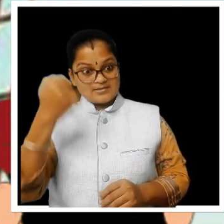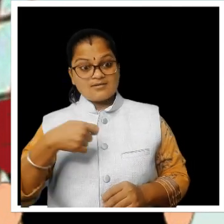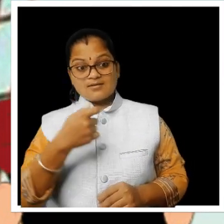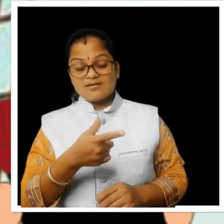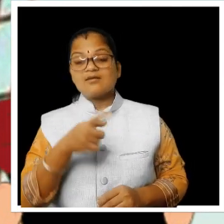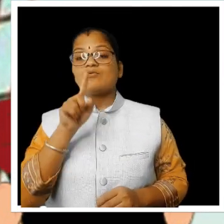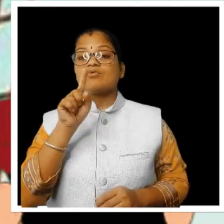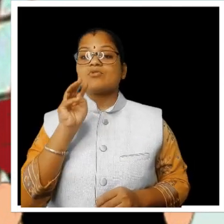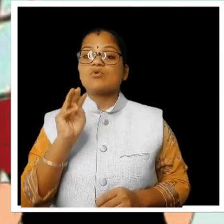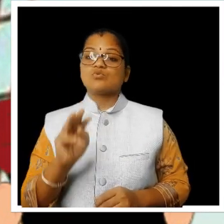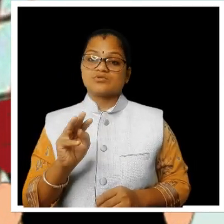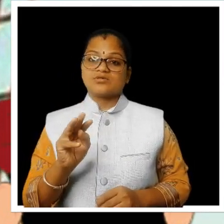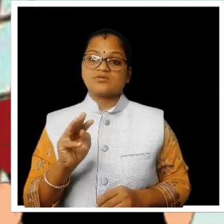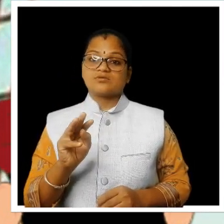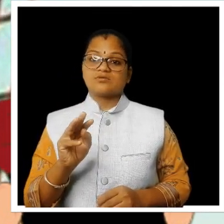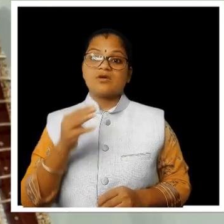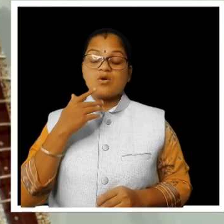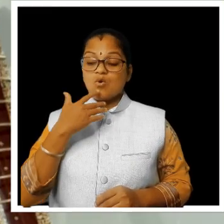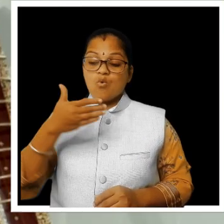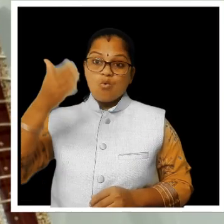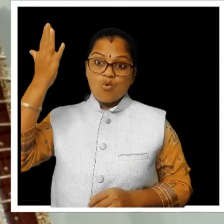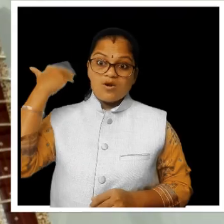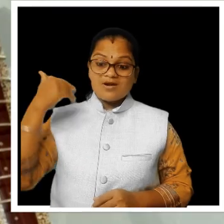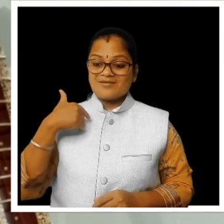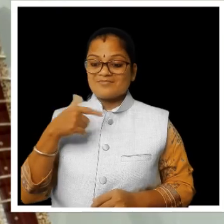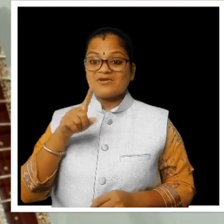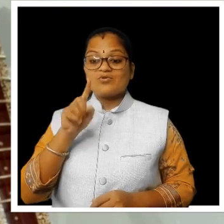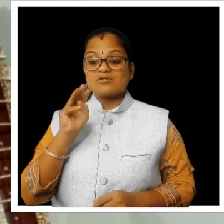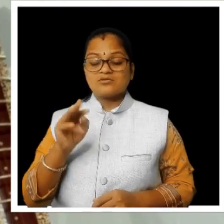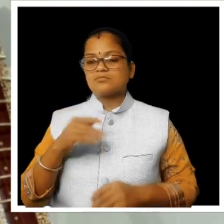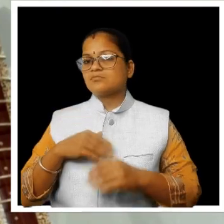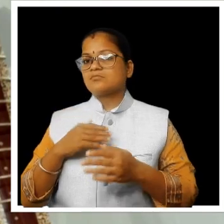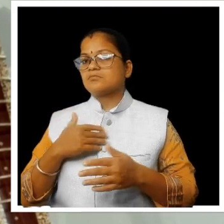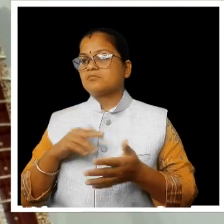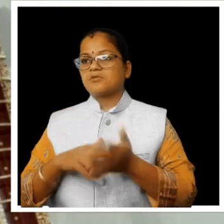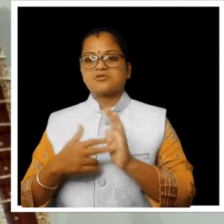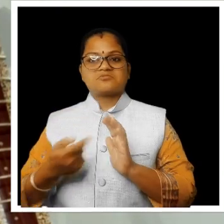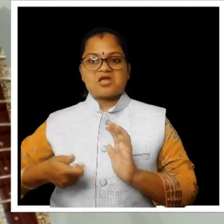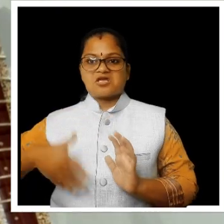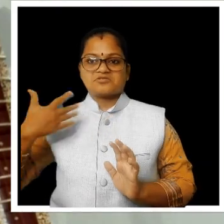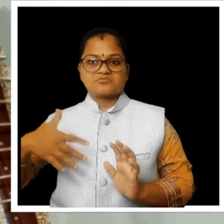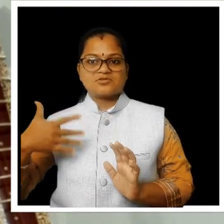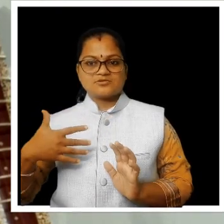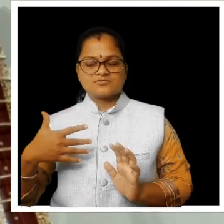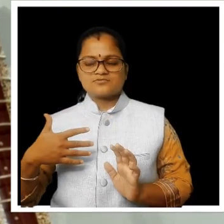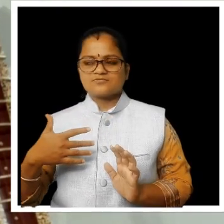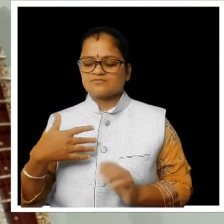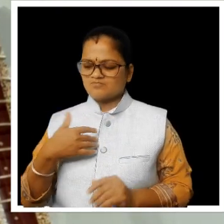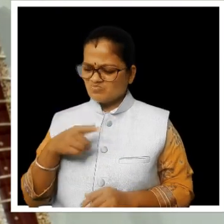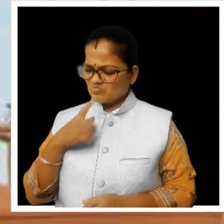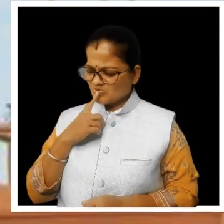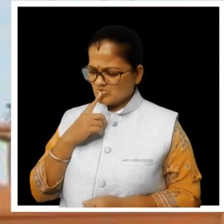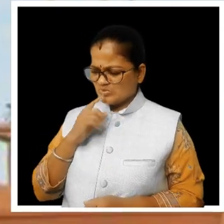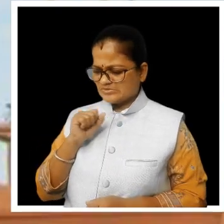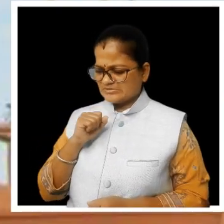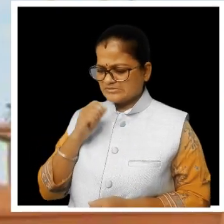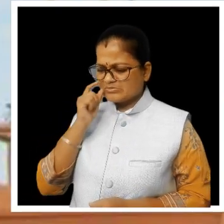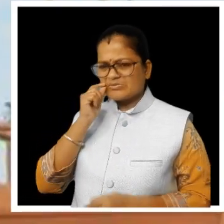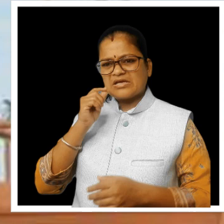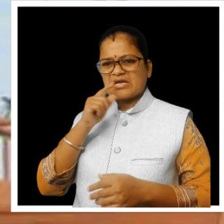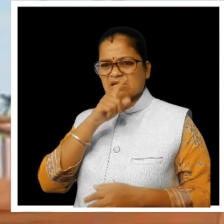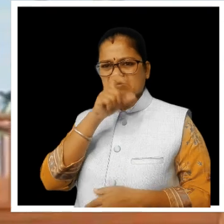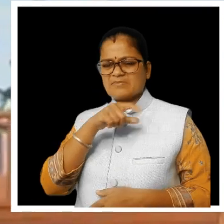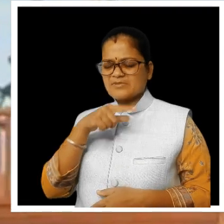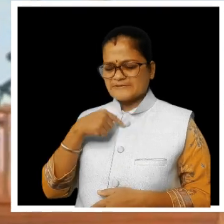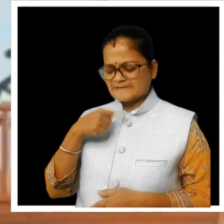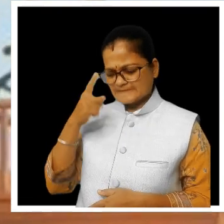ನಾನು 1,000 ರೂಪಾಯಿ ಚಾರ್ಜ್ ಮಾಡ್ತೀನಿ ಅಂತ. ಸ್ನೇಹಿತರೆ, ಅವತ್ತಿನ ಕಾಲದಲ್ಲಿ 1,000 ರೂಪಾಯಿ ತುಂಬ ಜಾಸ್ತಿ ಅಂತ ನೀವು ಅಂದ್ಕೊಳ್ಳಿ. ಇವನಿಗೂ 1,000